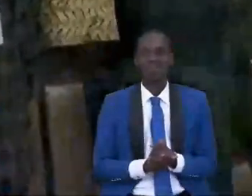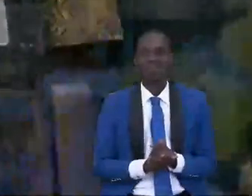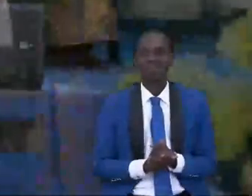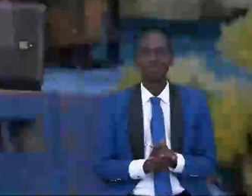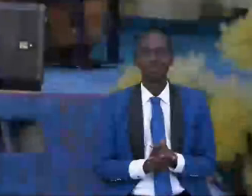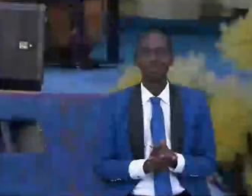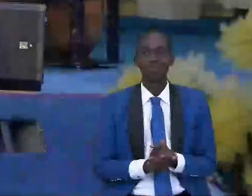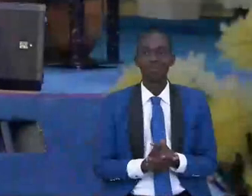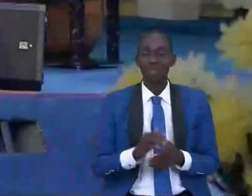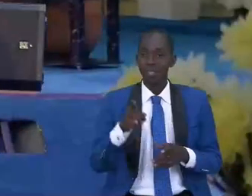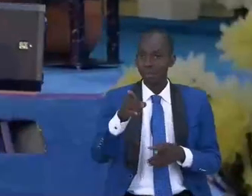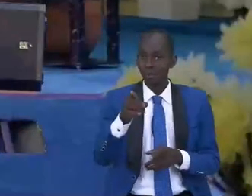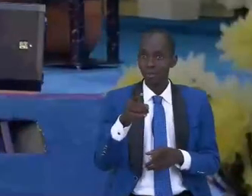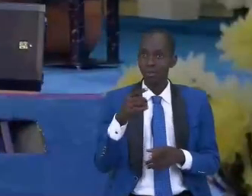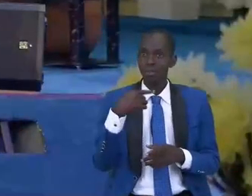Quelqu'un là-bas dit